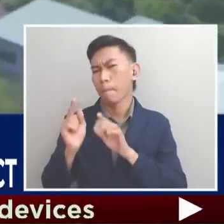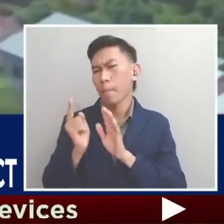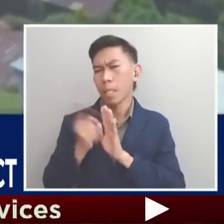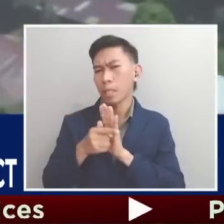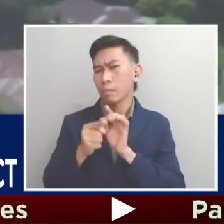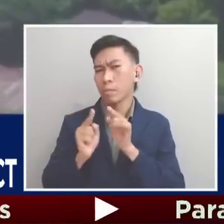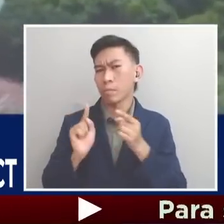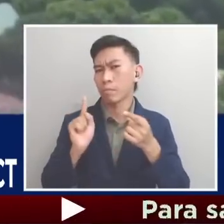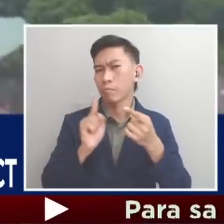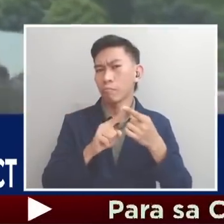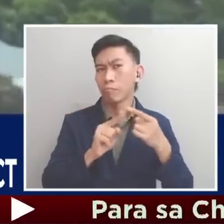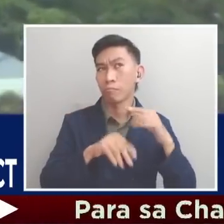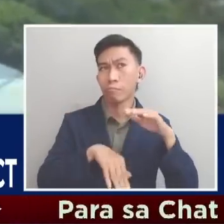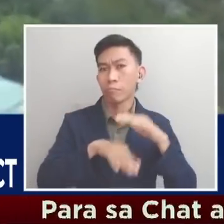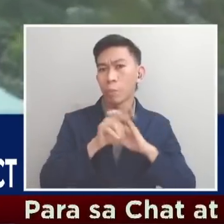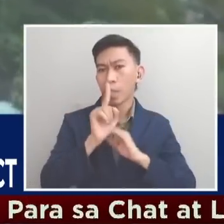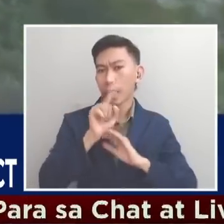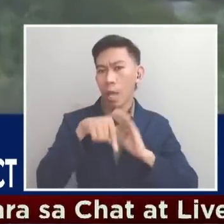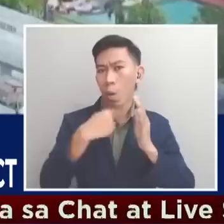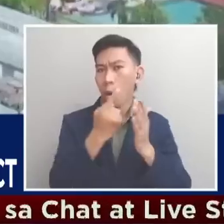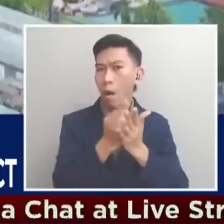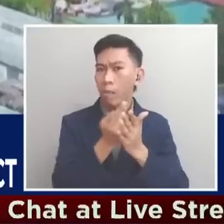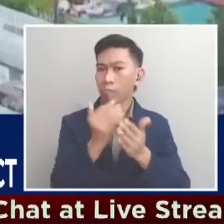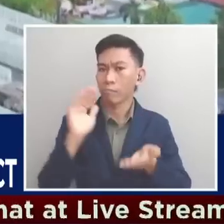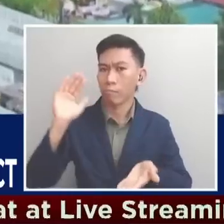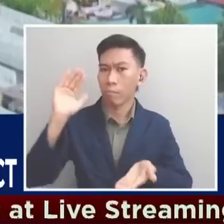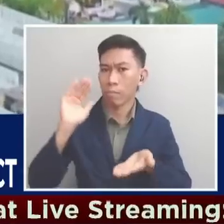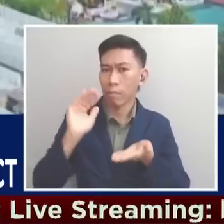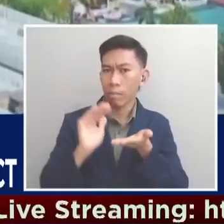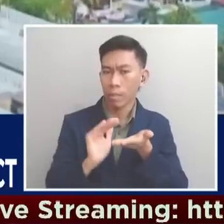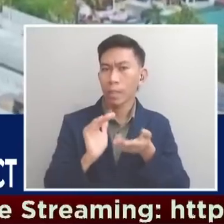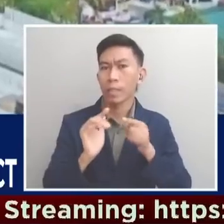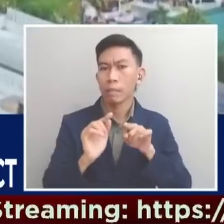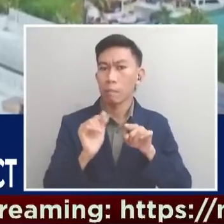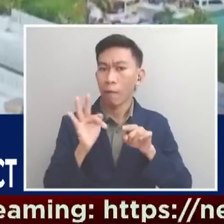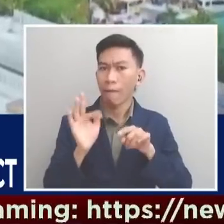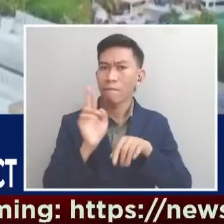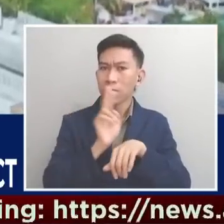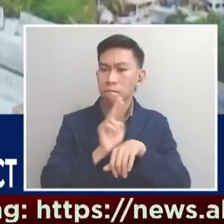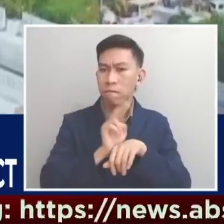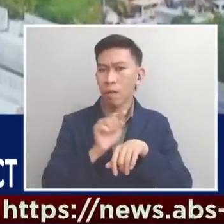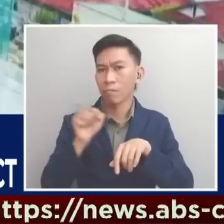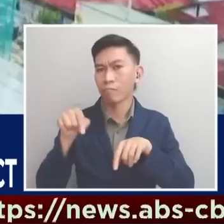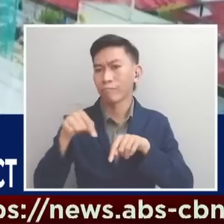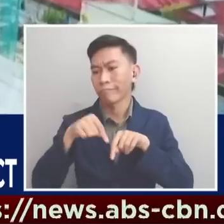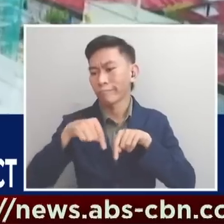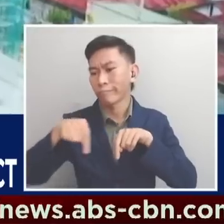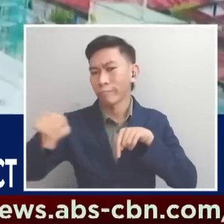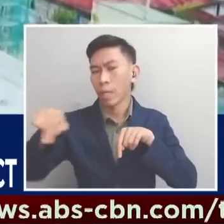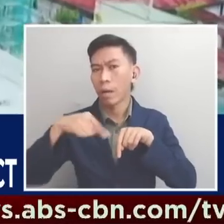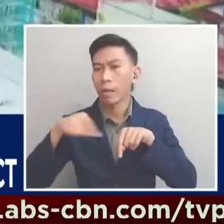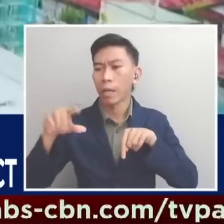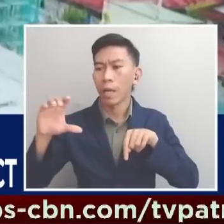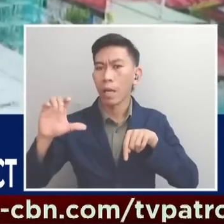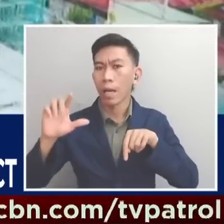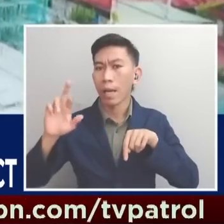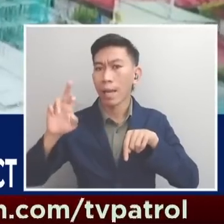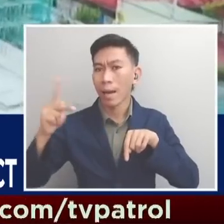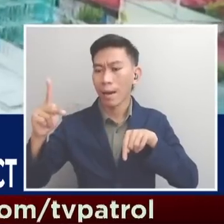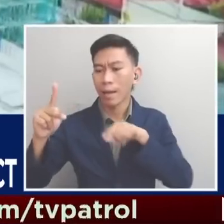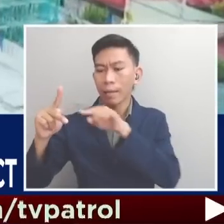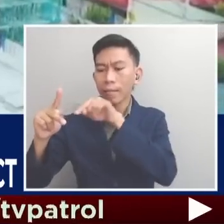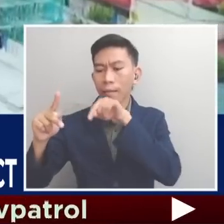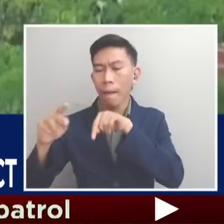oras ang matitipid sa biyahe kung gagamit nito. Makokonekta sa proyekto ang Clark, Pampanga, Malolos,